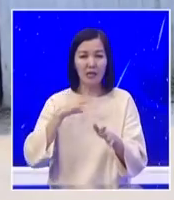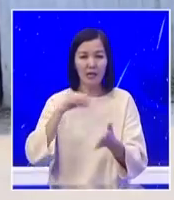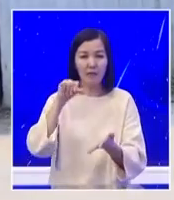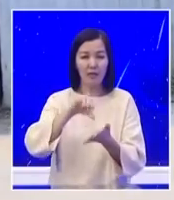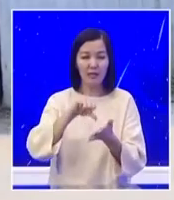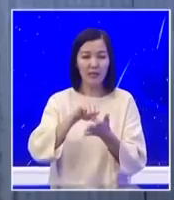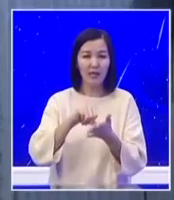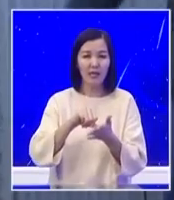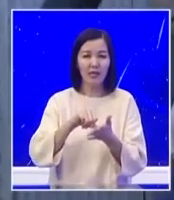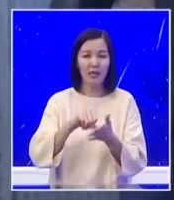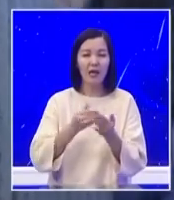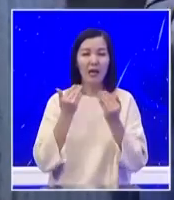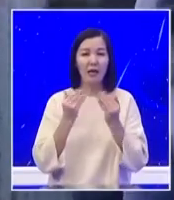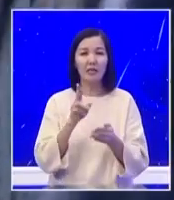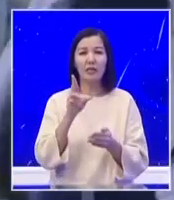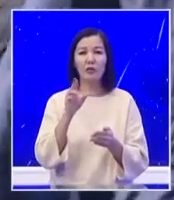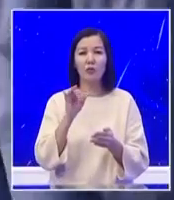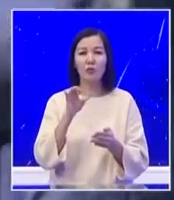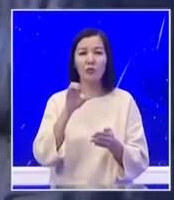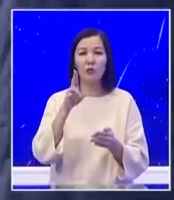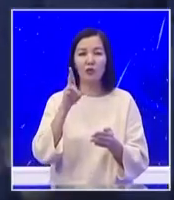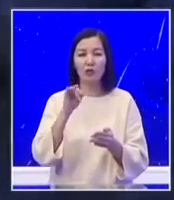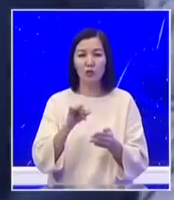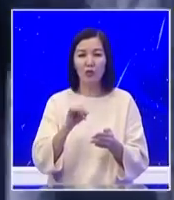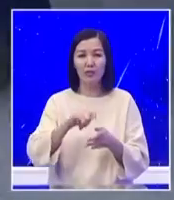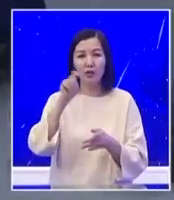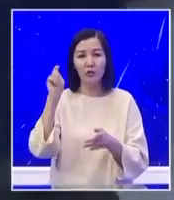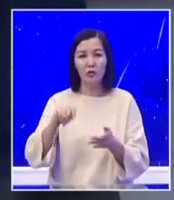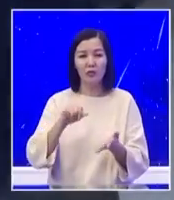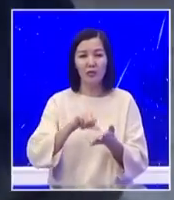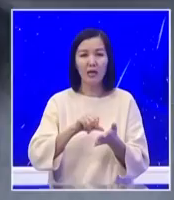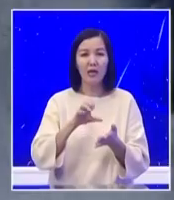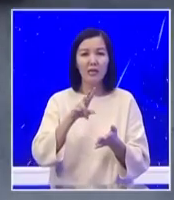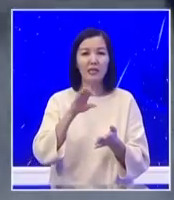шағында Курск доғасындағы шешуші шайқастарға қатысты. Смоленск, Брянск,